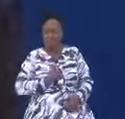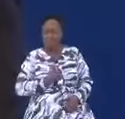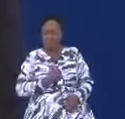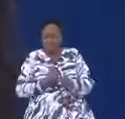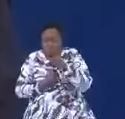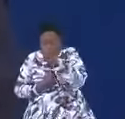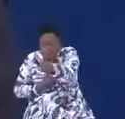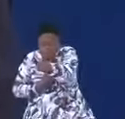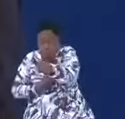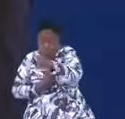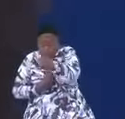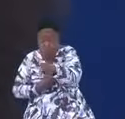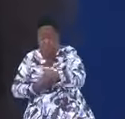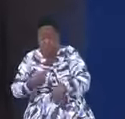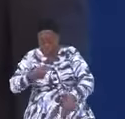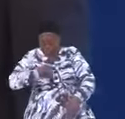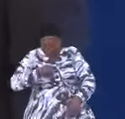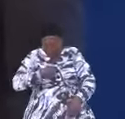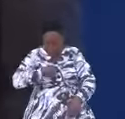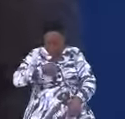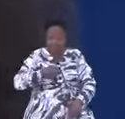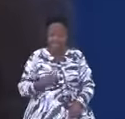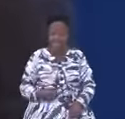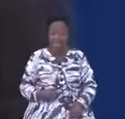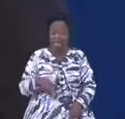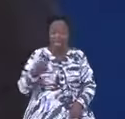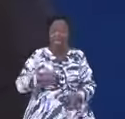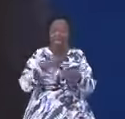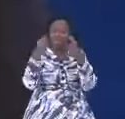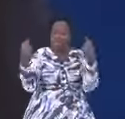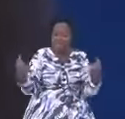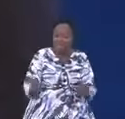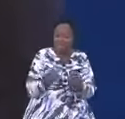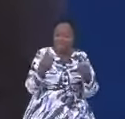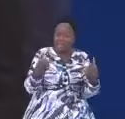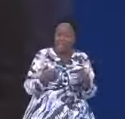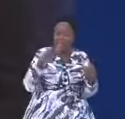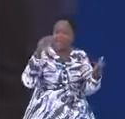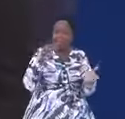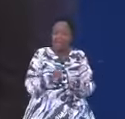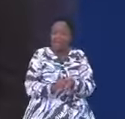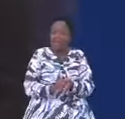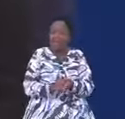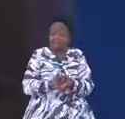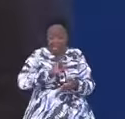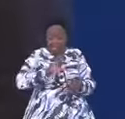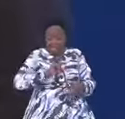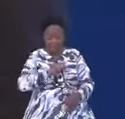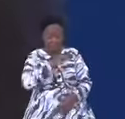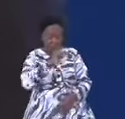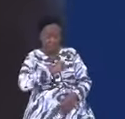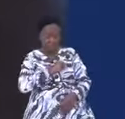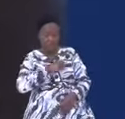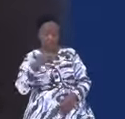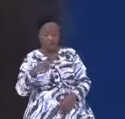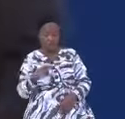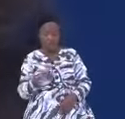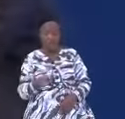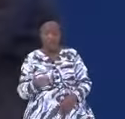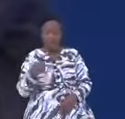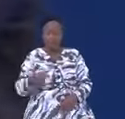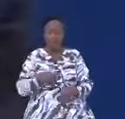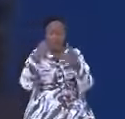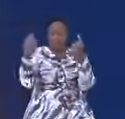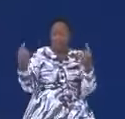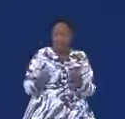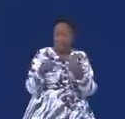pour lequel je convaincu le péché pour lequel je suis coupable le péché ou les péchés comme moi même